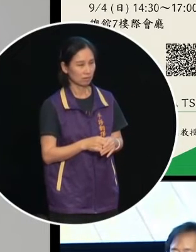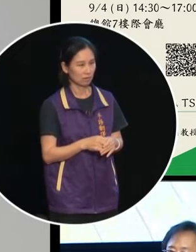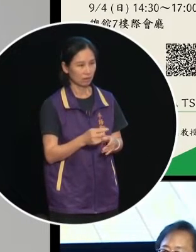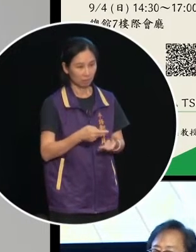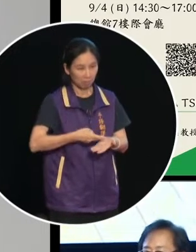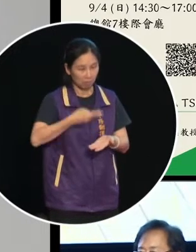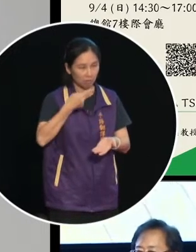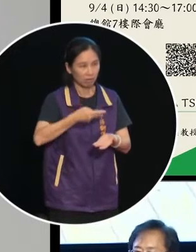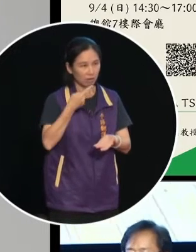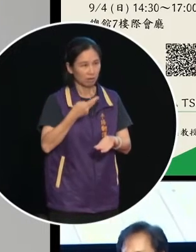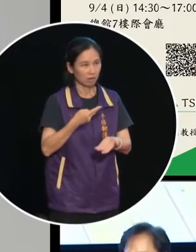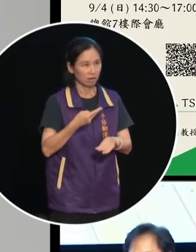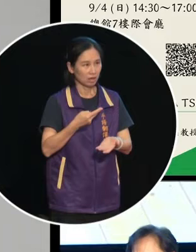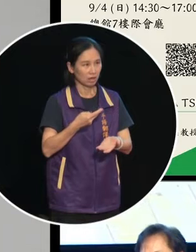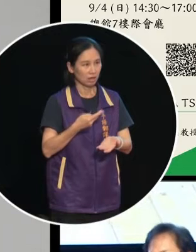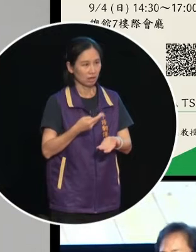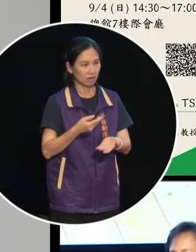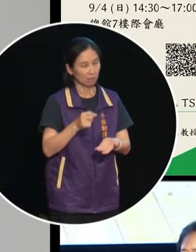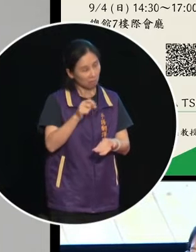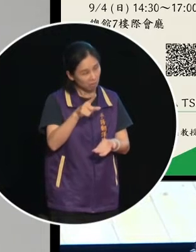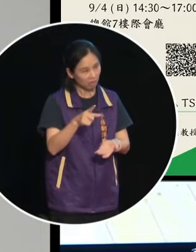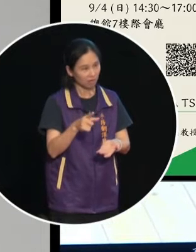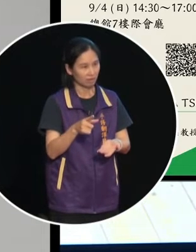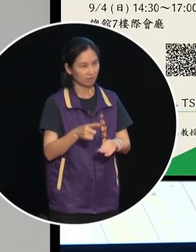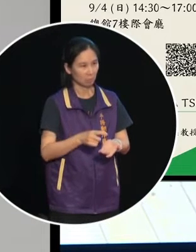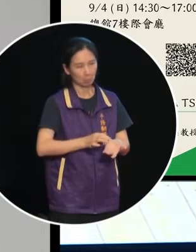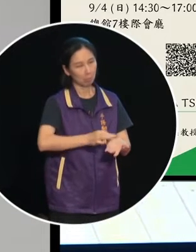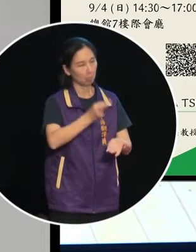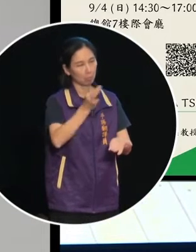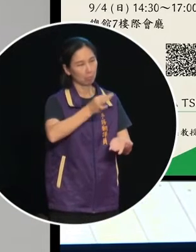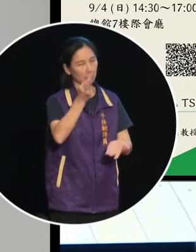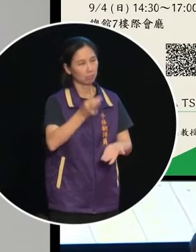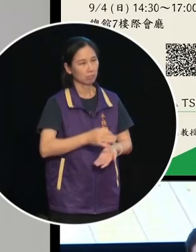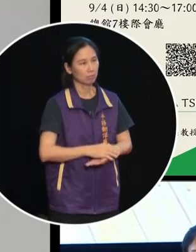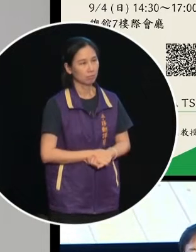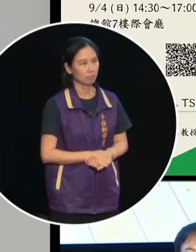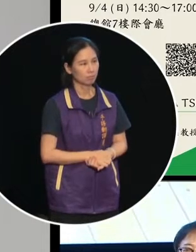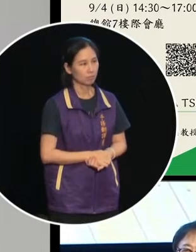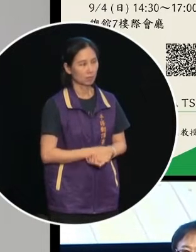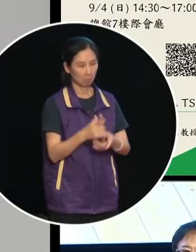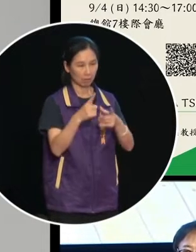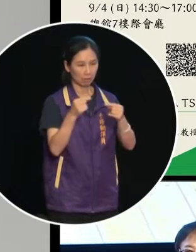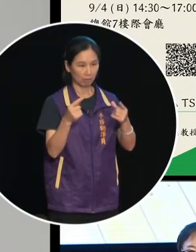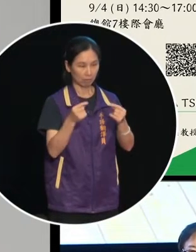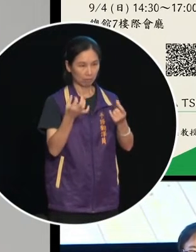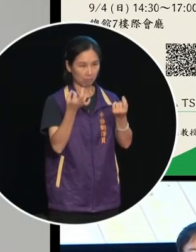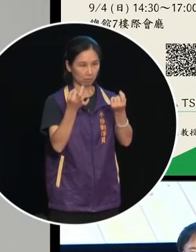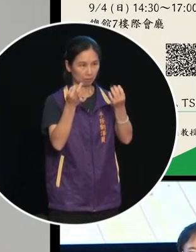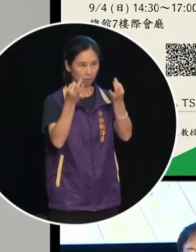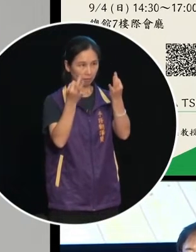一碗面啊又都变成100块，而且日元贬值，